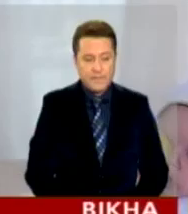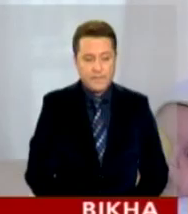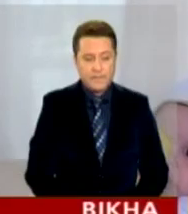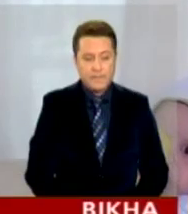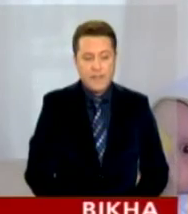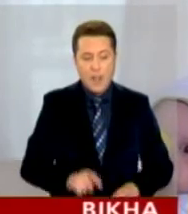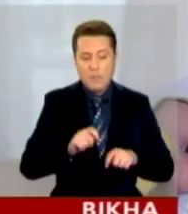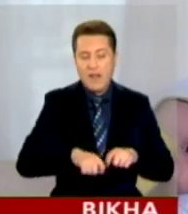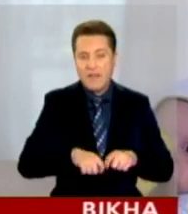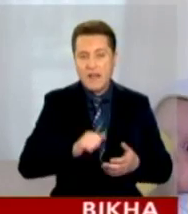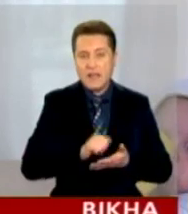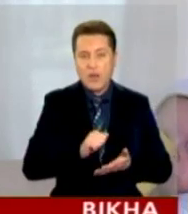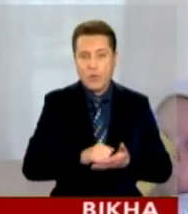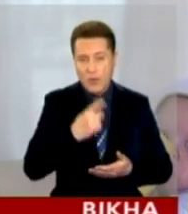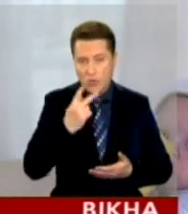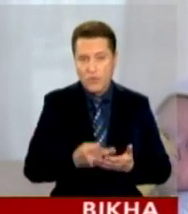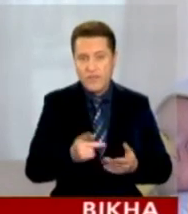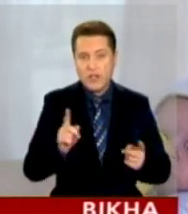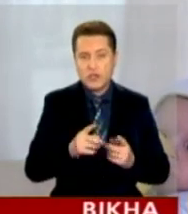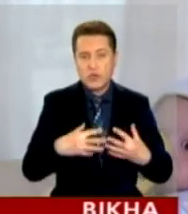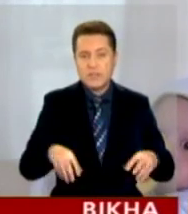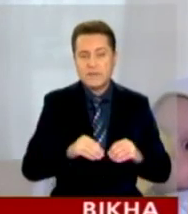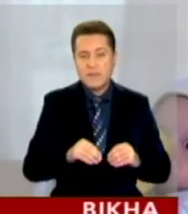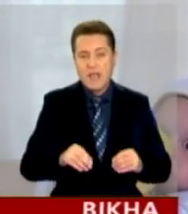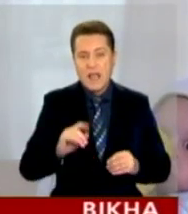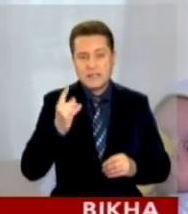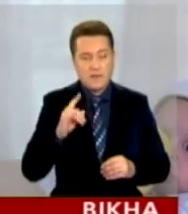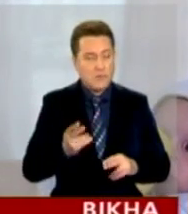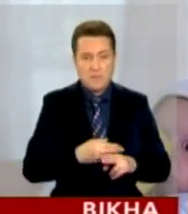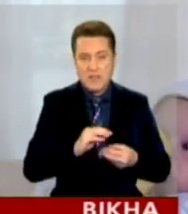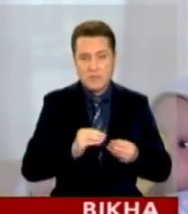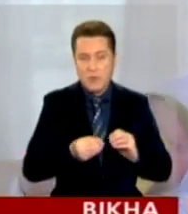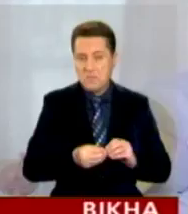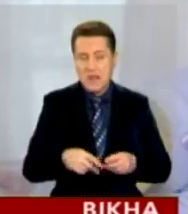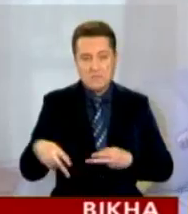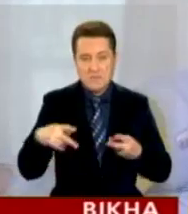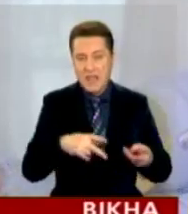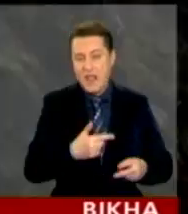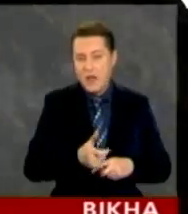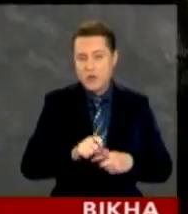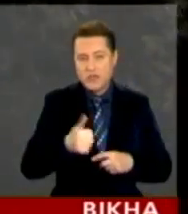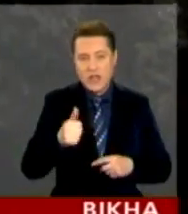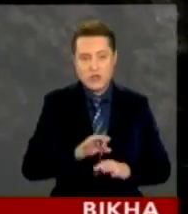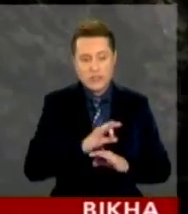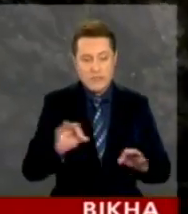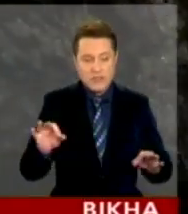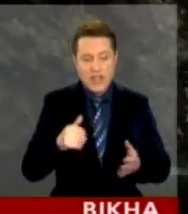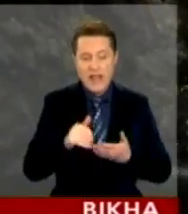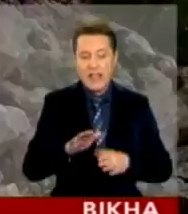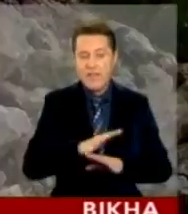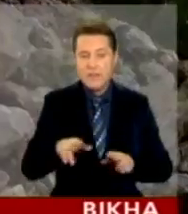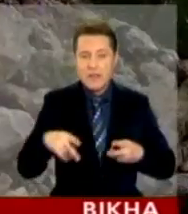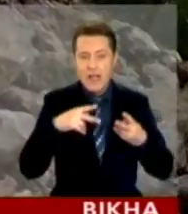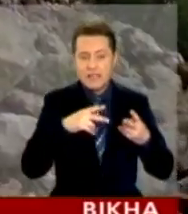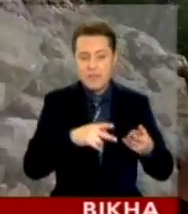другой, проверили документы, увидели, что идет семья с ребенком, и без проблем доехали, очень хорошо, замечательно. Не відмовляються від поїздки в